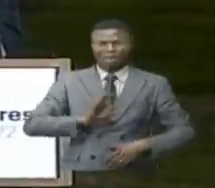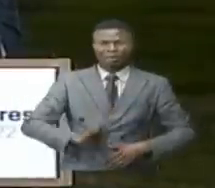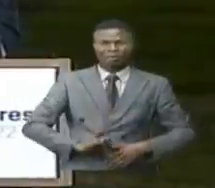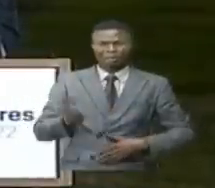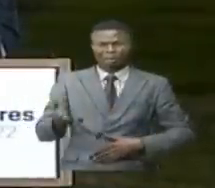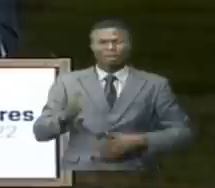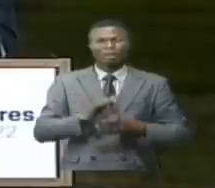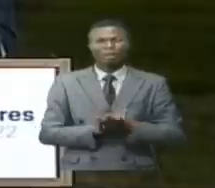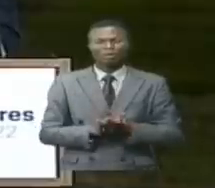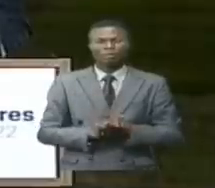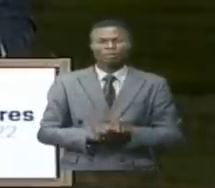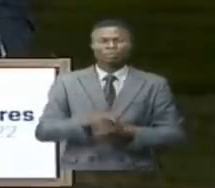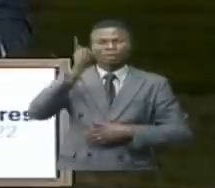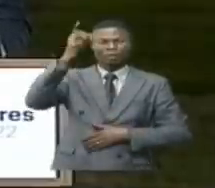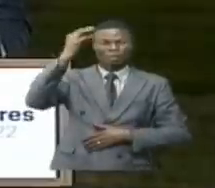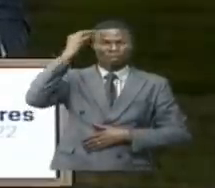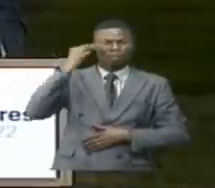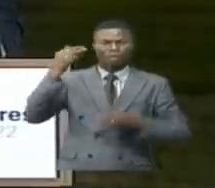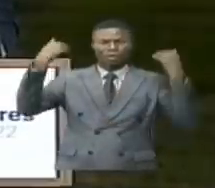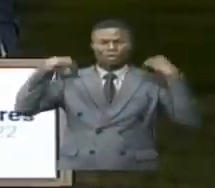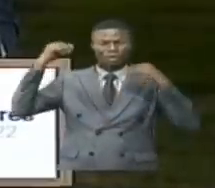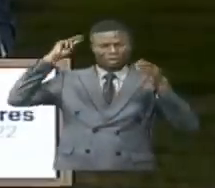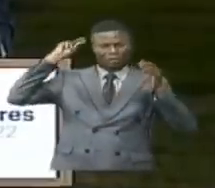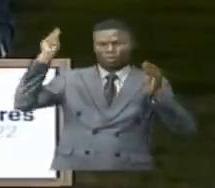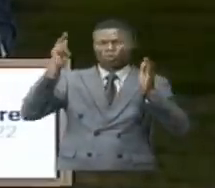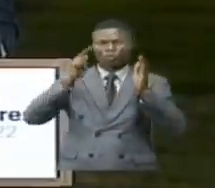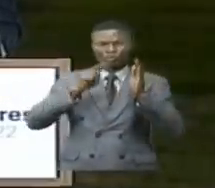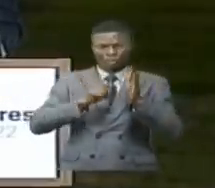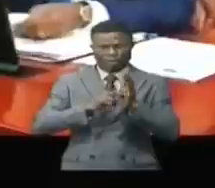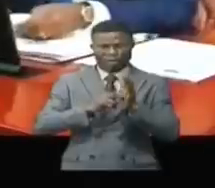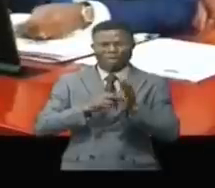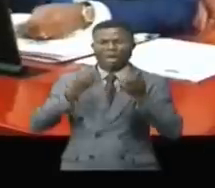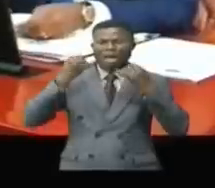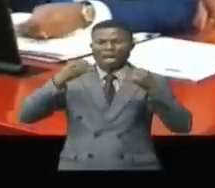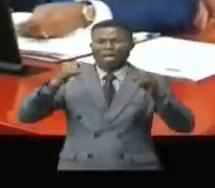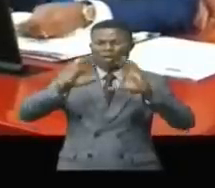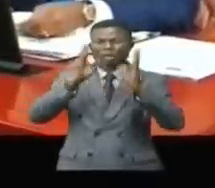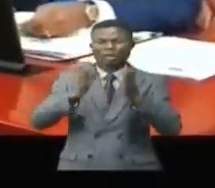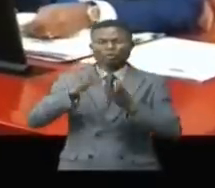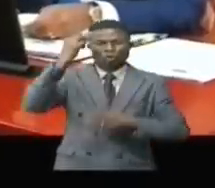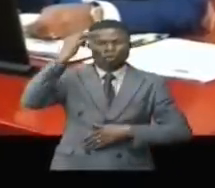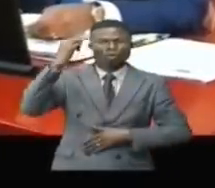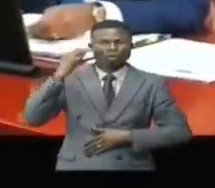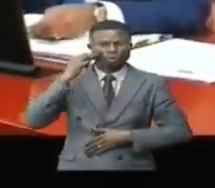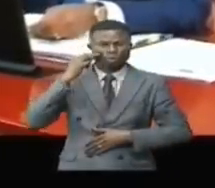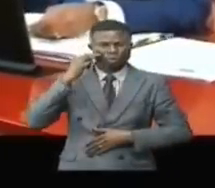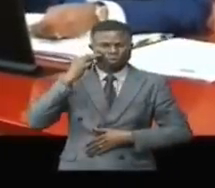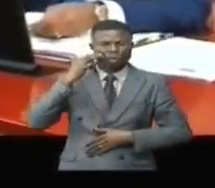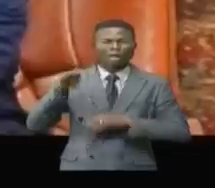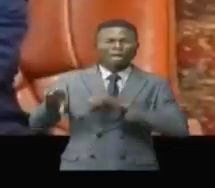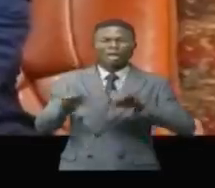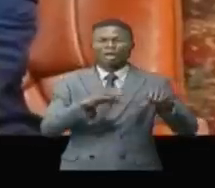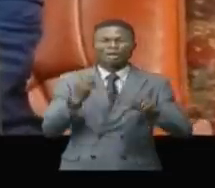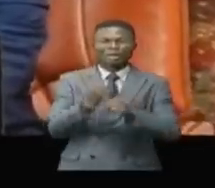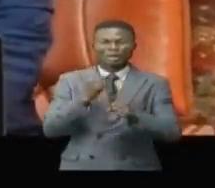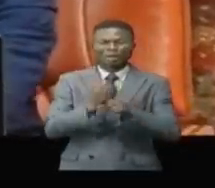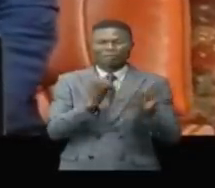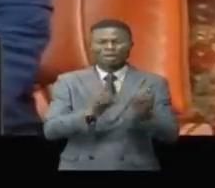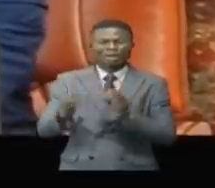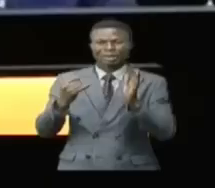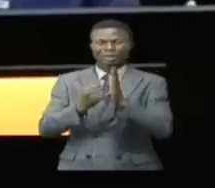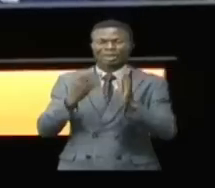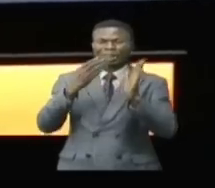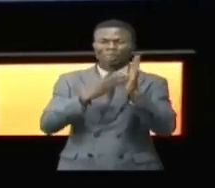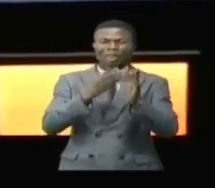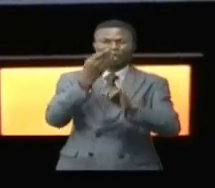République, le Premier ministre chef du gouvernement a informé le Conseil de la séance de travail qu'il a tenue samedi 9